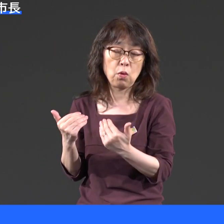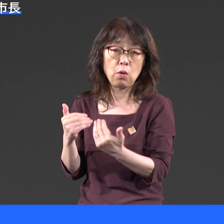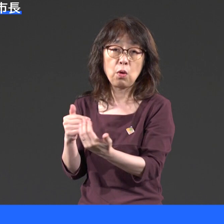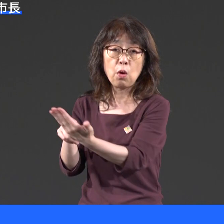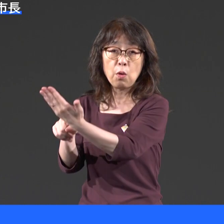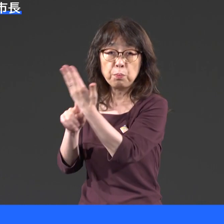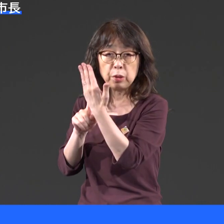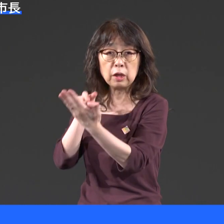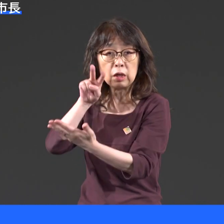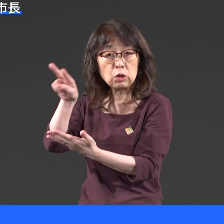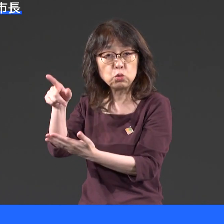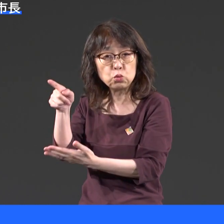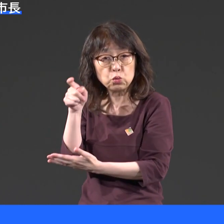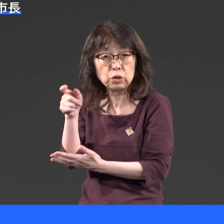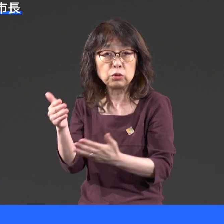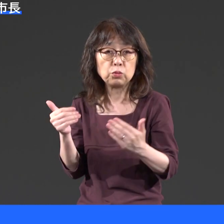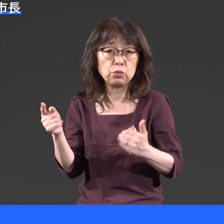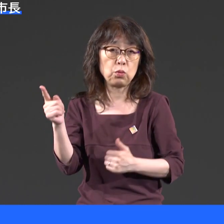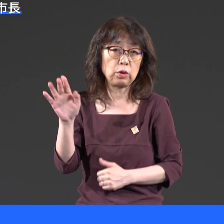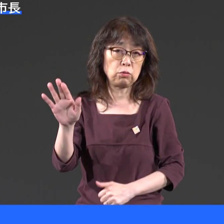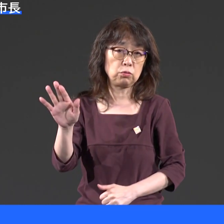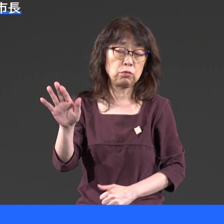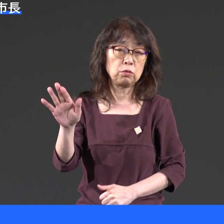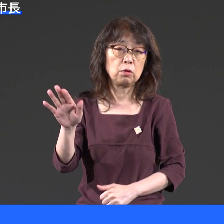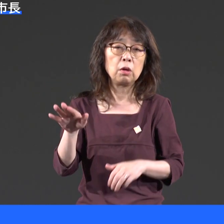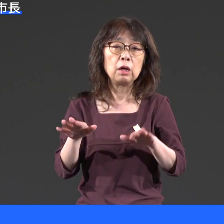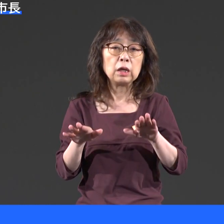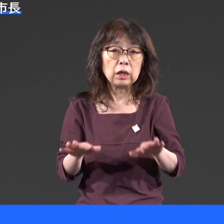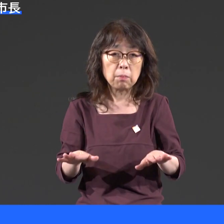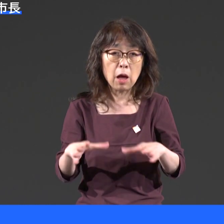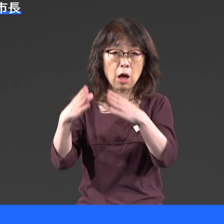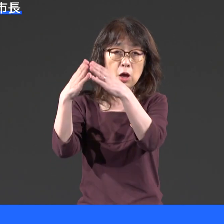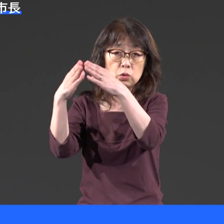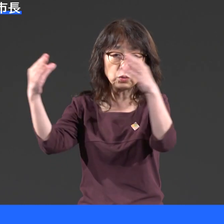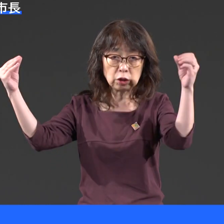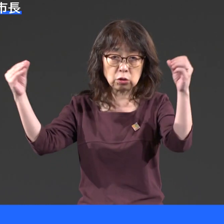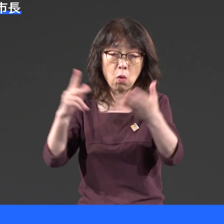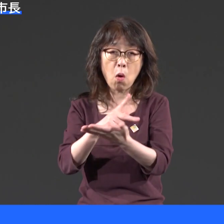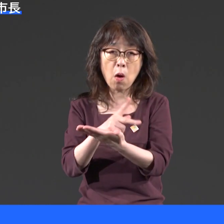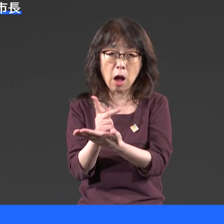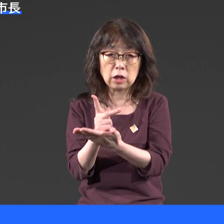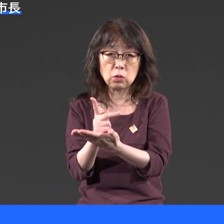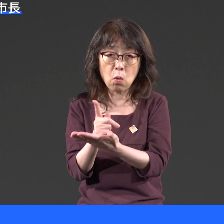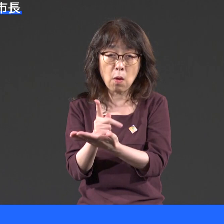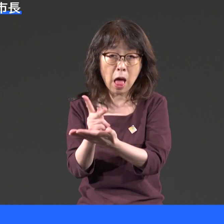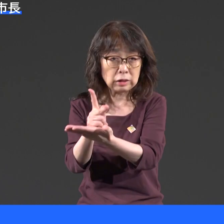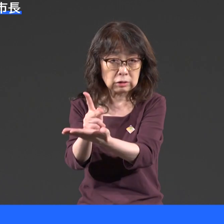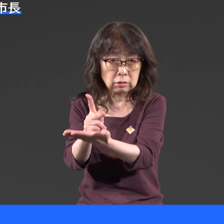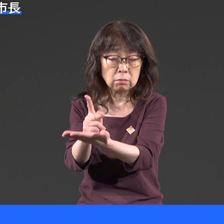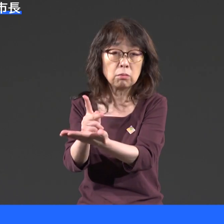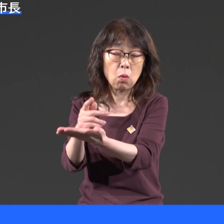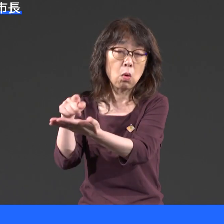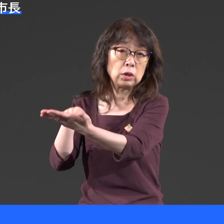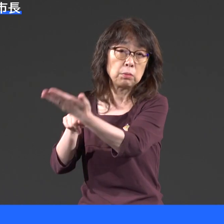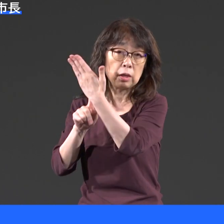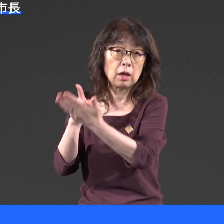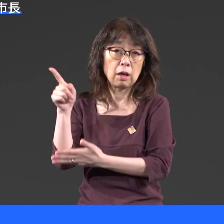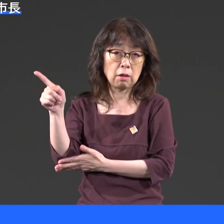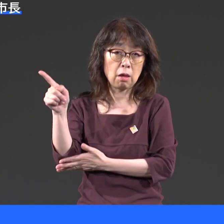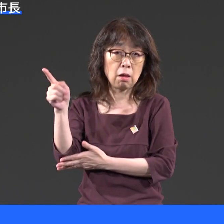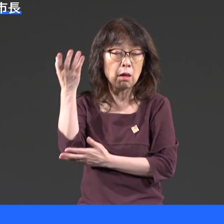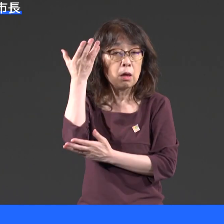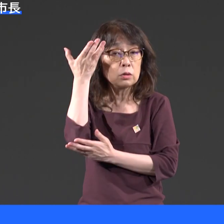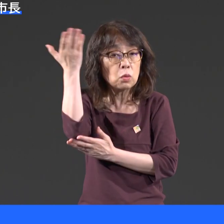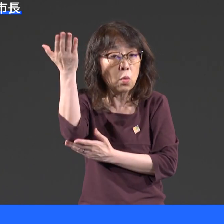けないというふうに思っています。とは言いながら今国の方でのガイドラインも示されて、想定をされ